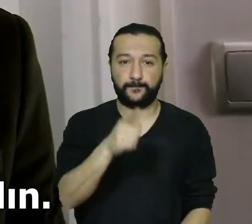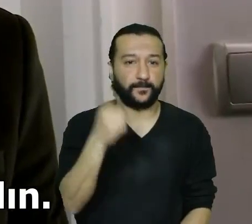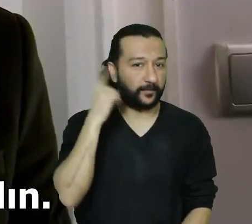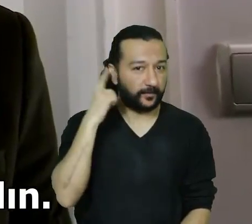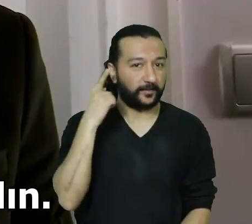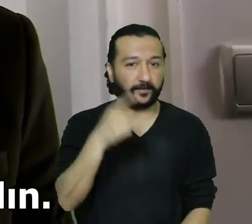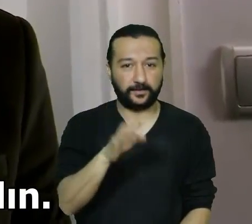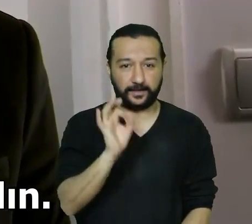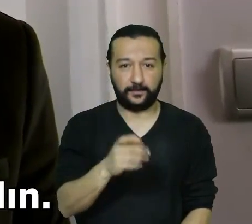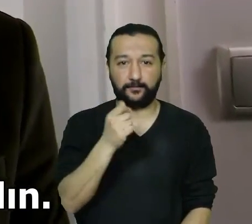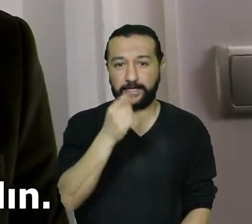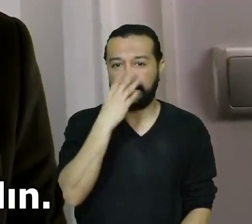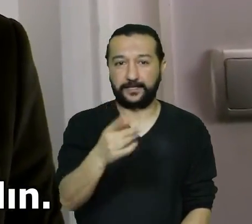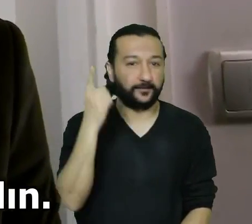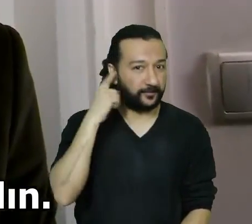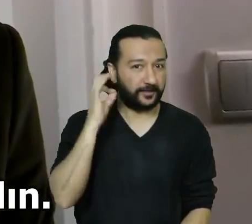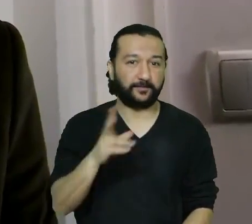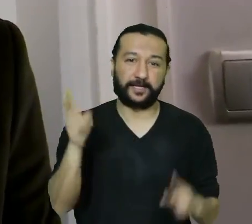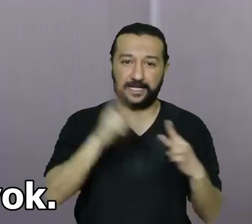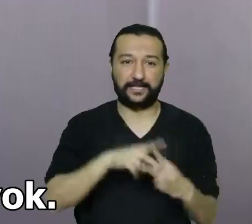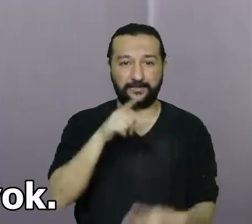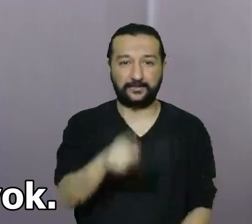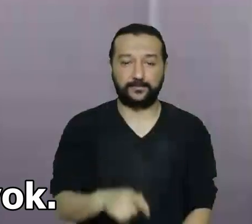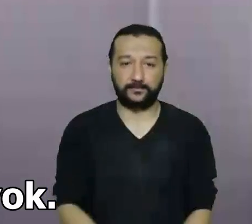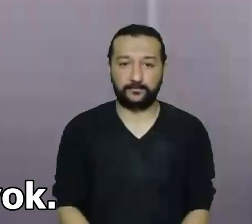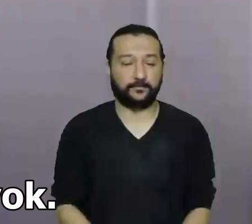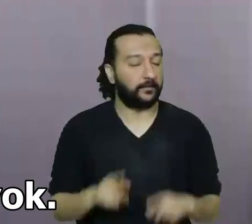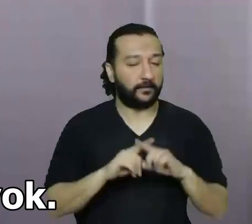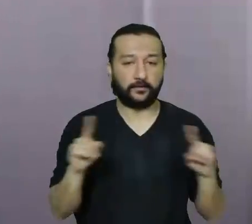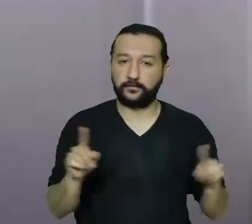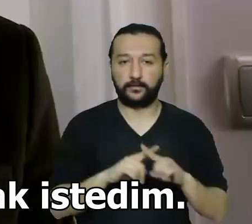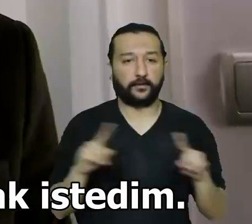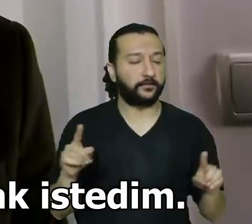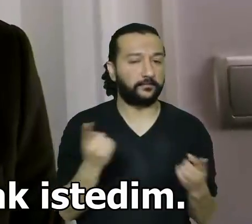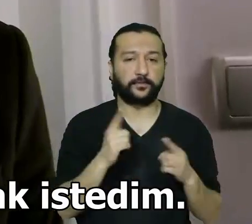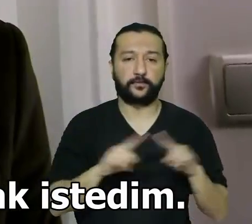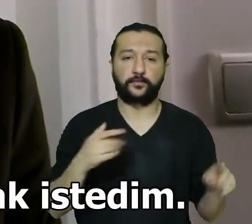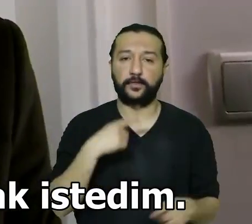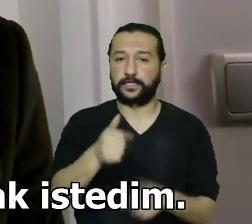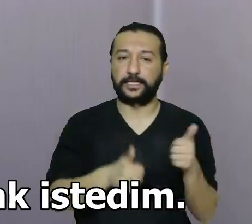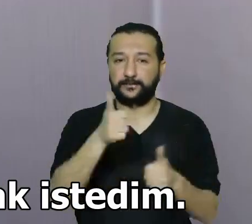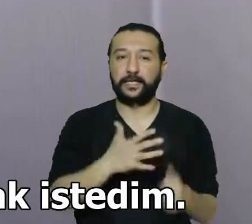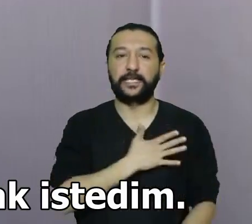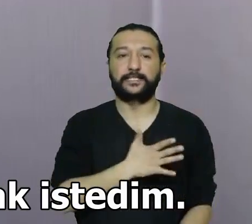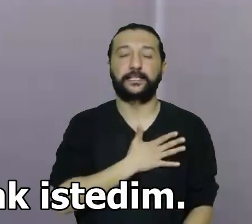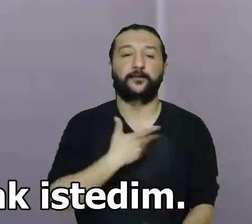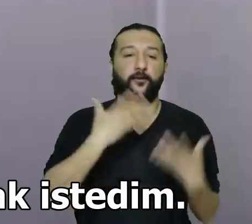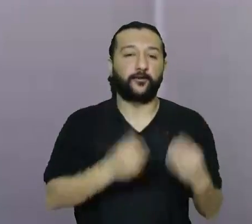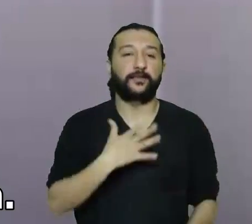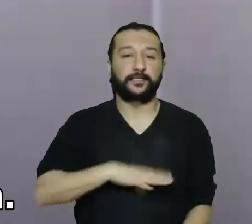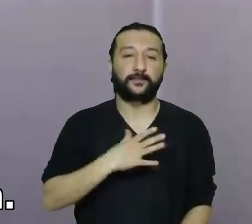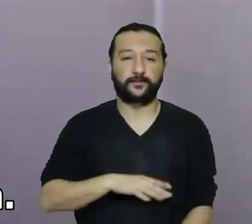Tabii, duydun değil mi? Ödülü duydun, hemen atladın. Kesinlikle öyle bir şey yok. Ben de o yarışma heyecanını tatmak